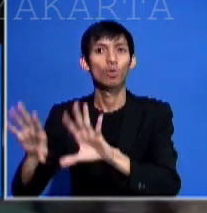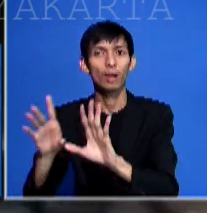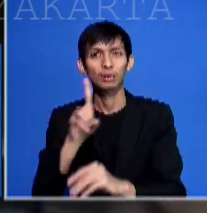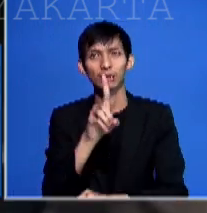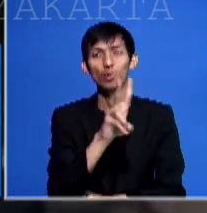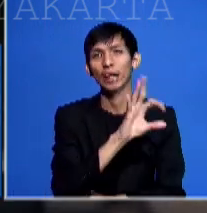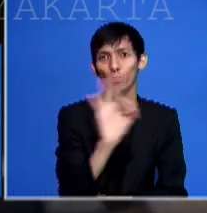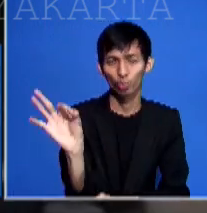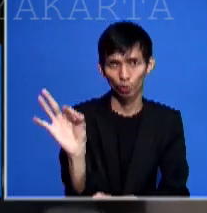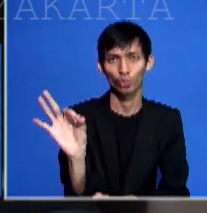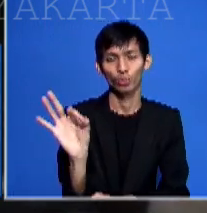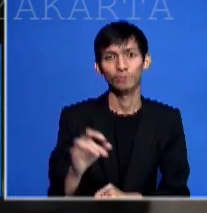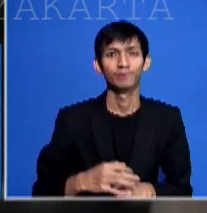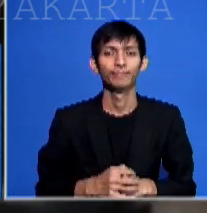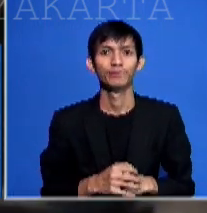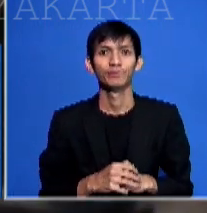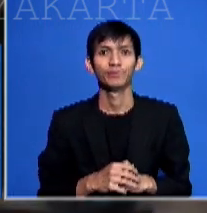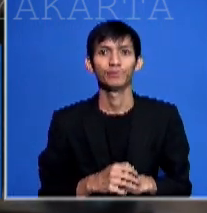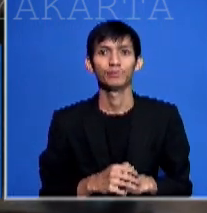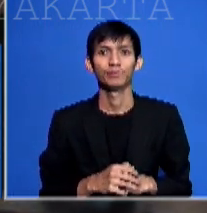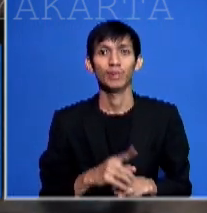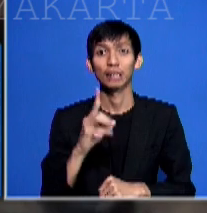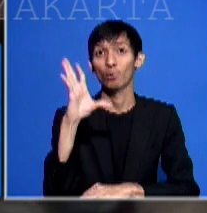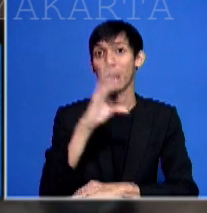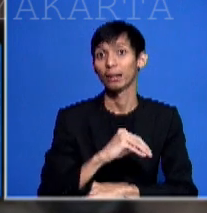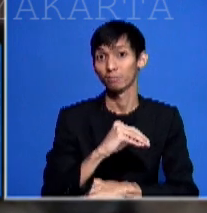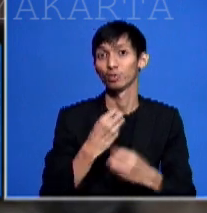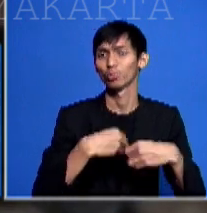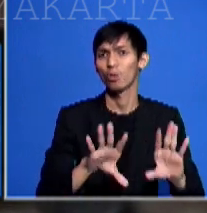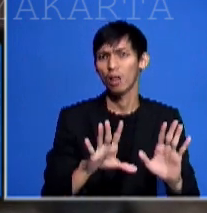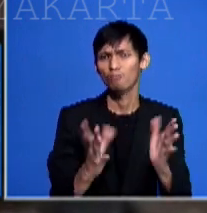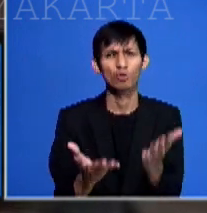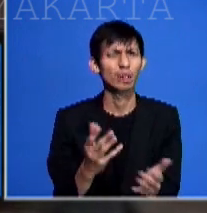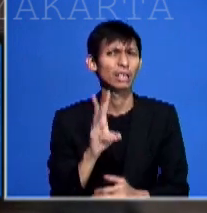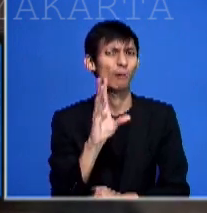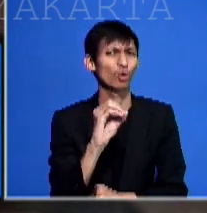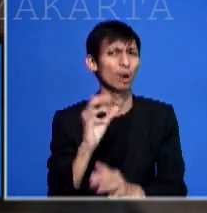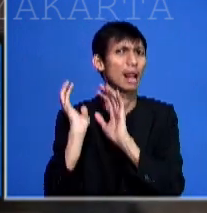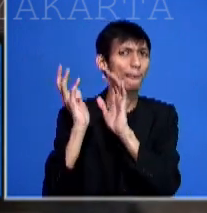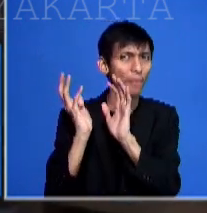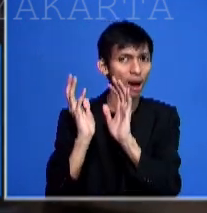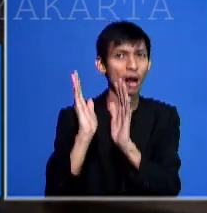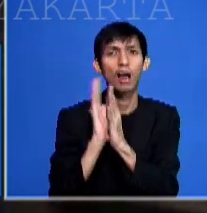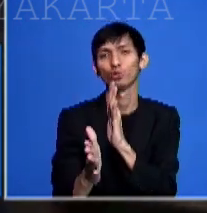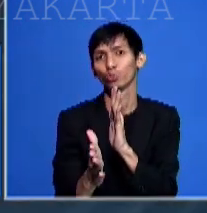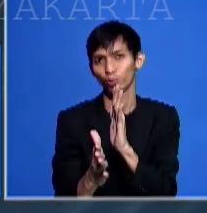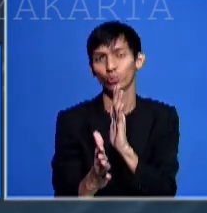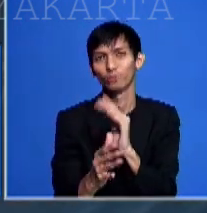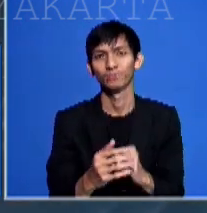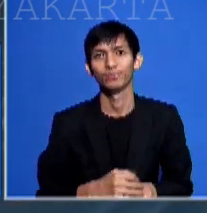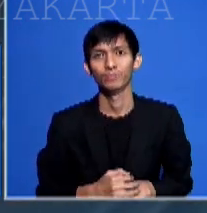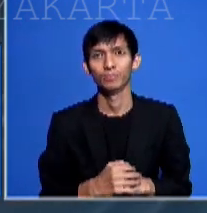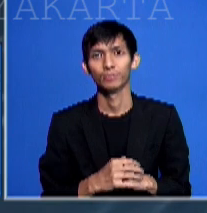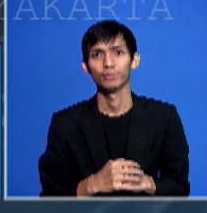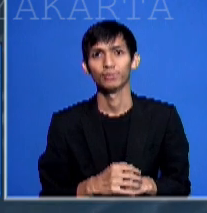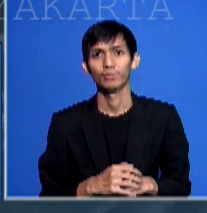Rp2.000 pedagang menambahkan dalam satu hari mampu menjual sekitar 30 butir kelapa secara langsung di lapak pedagang